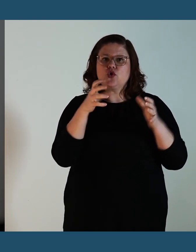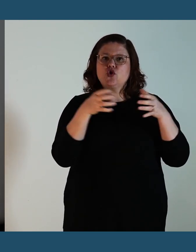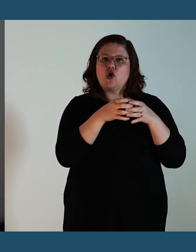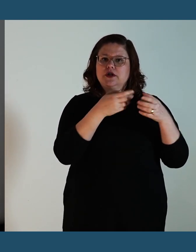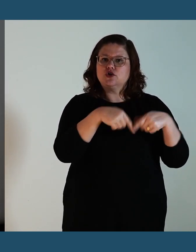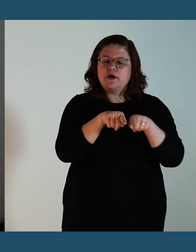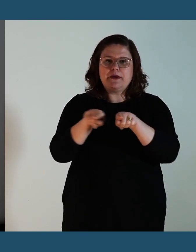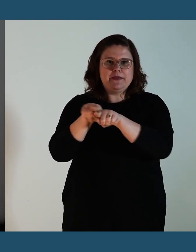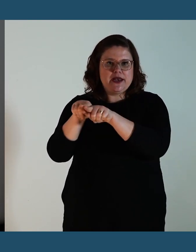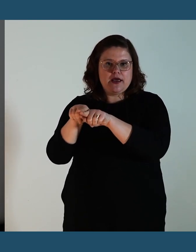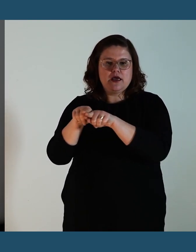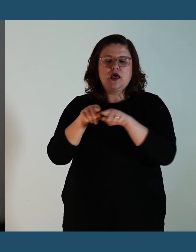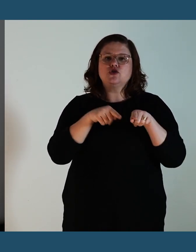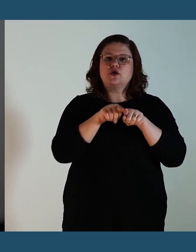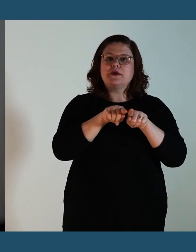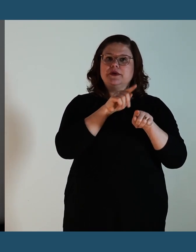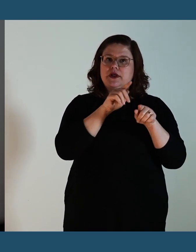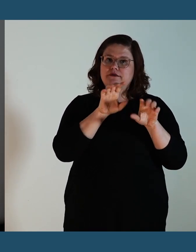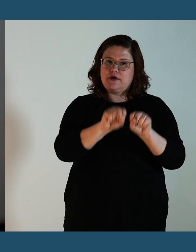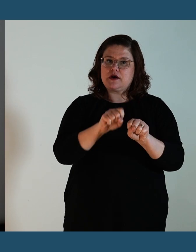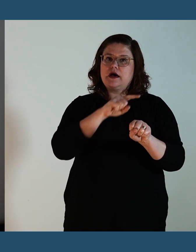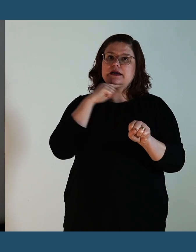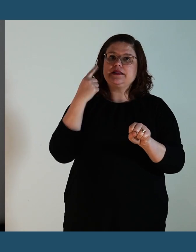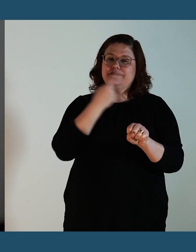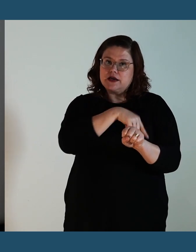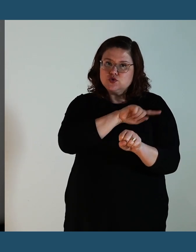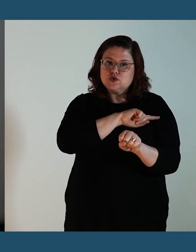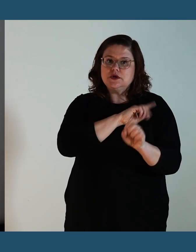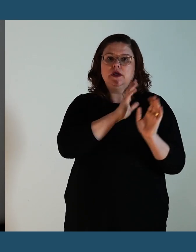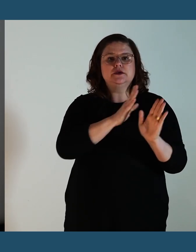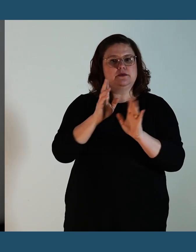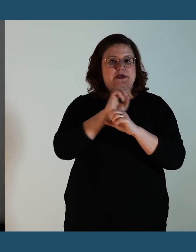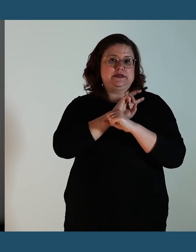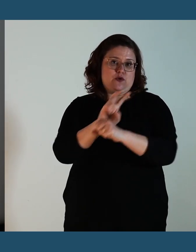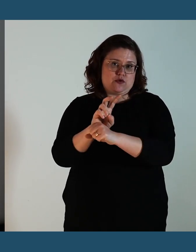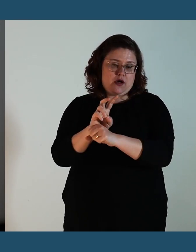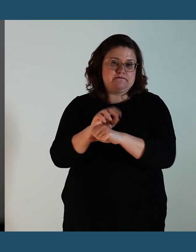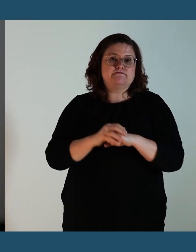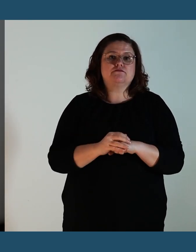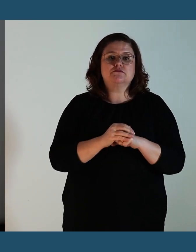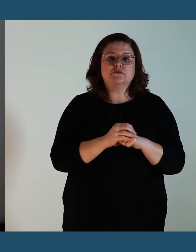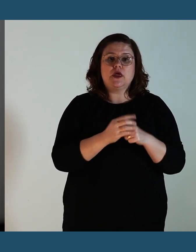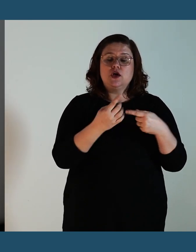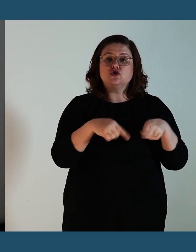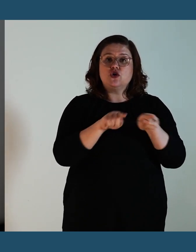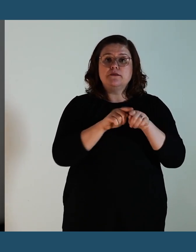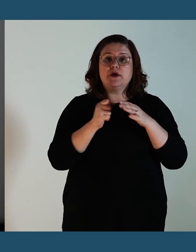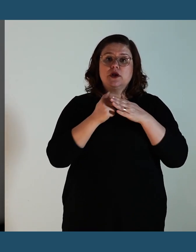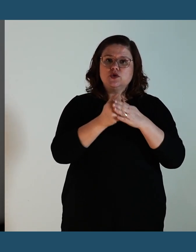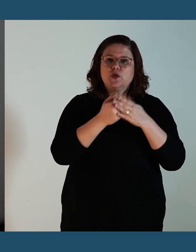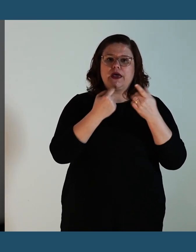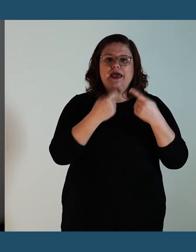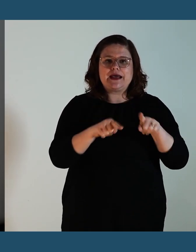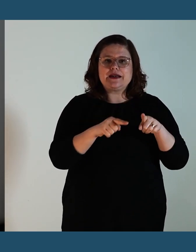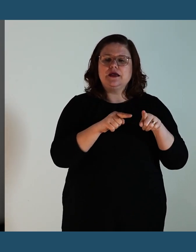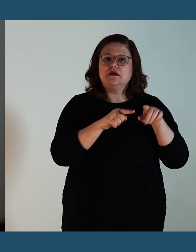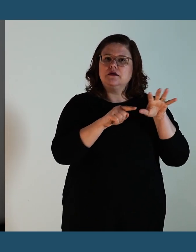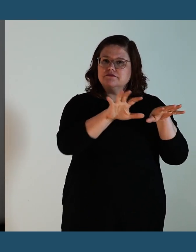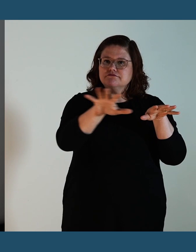joiden toimeenpanoon varataan riittävät resurssit ja joita seurataan systemaattisesti. Toimeenpanoa tuetaan myös eri toimijoille